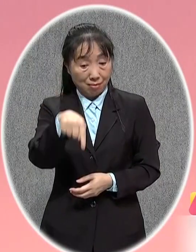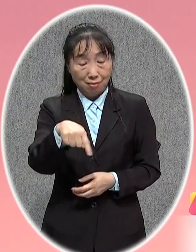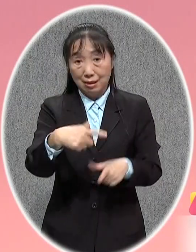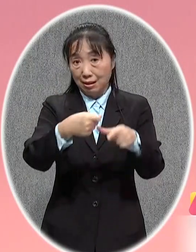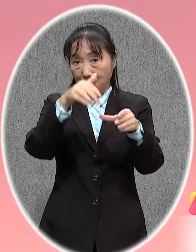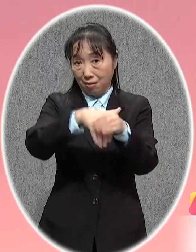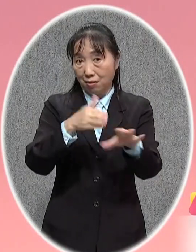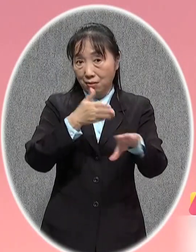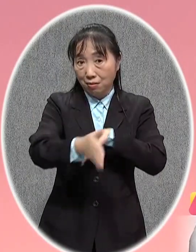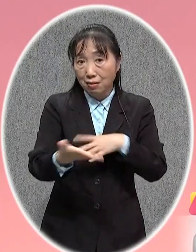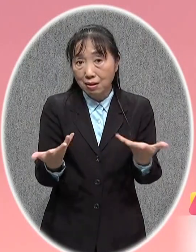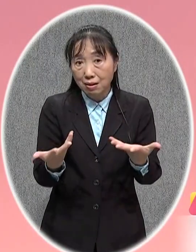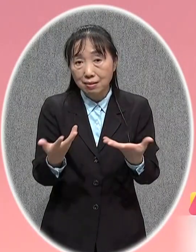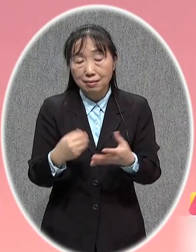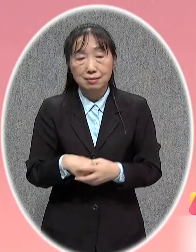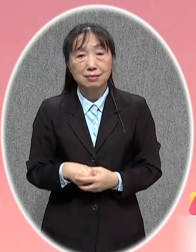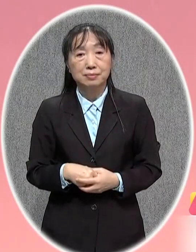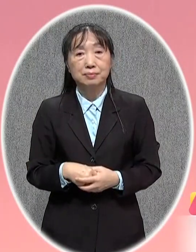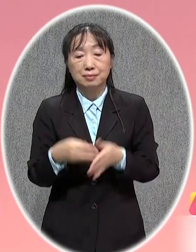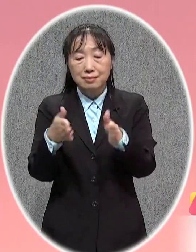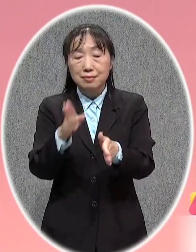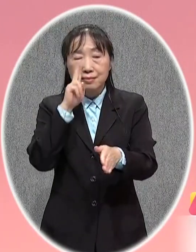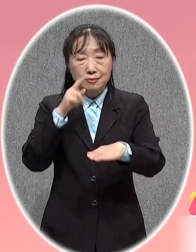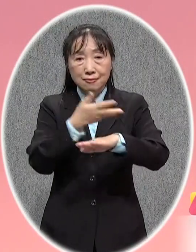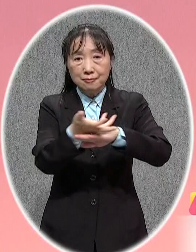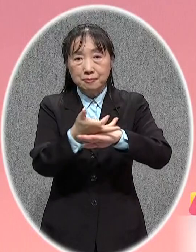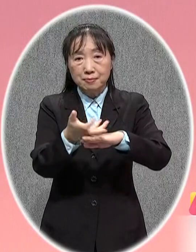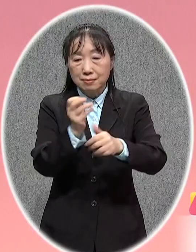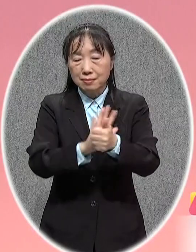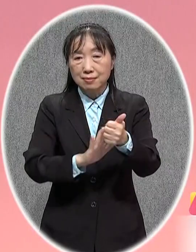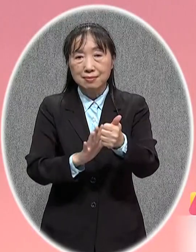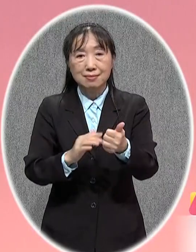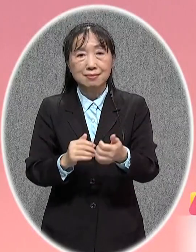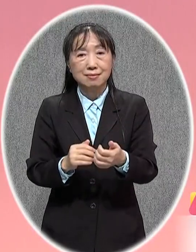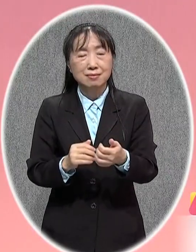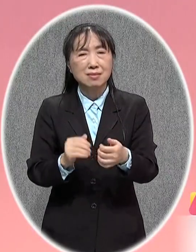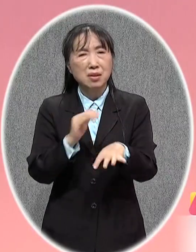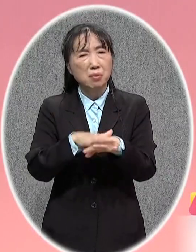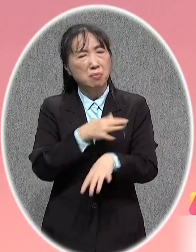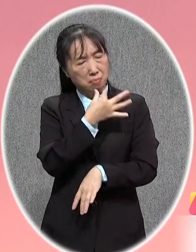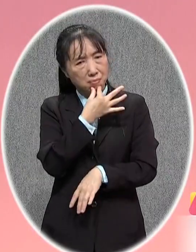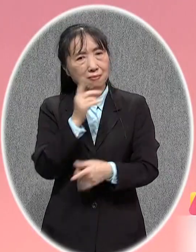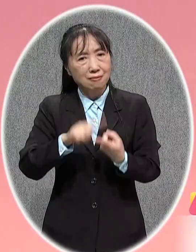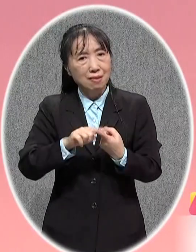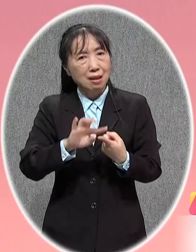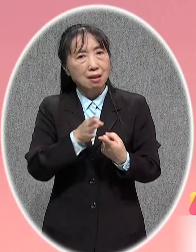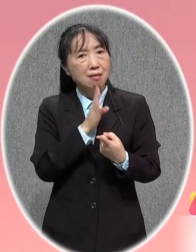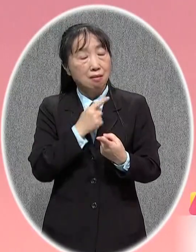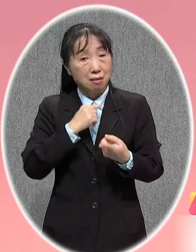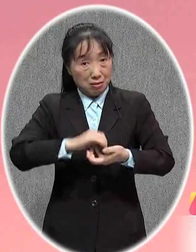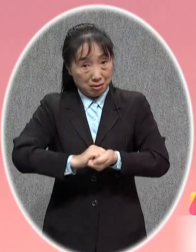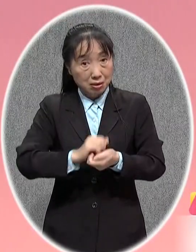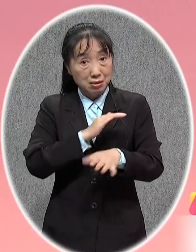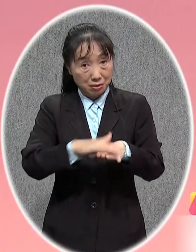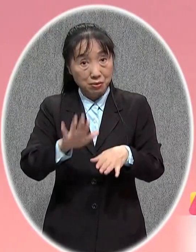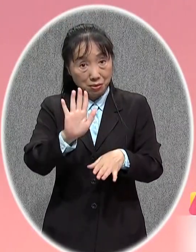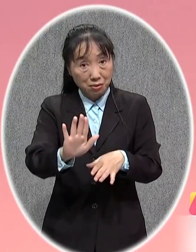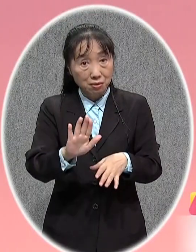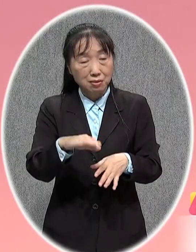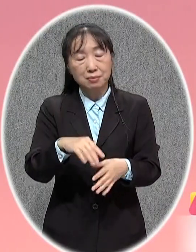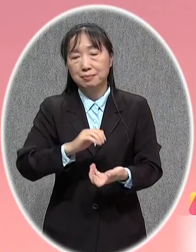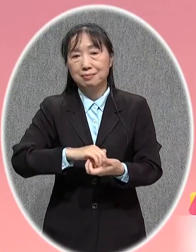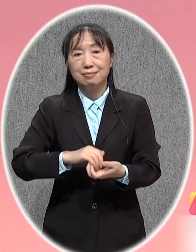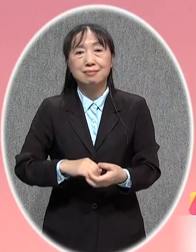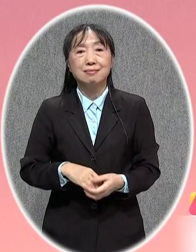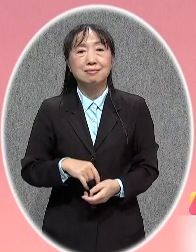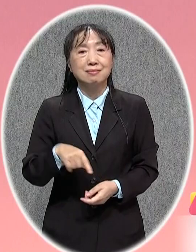公投通过的话呢，对藻礁的影响可能没有，就说会有一些担忧，但是未必完全会发生。但是我们要担心的是刚提